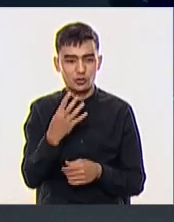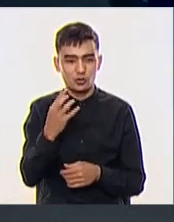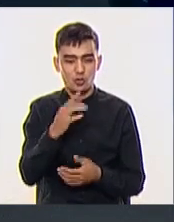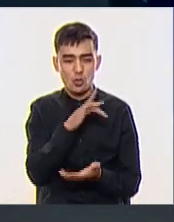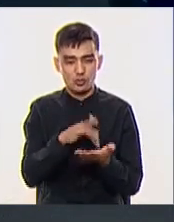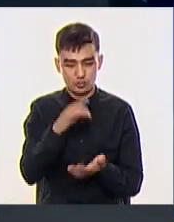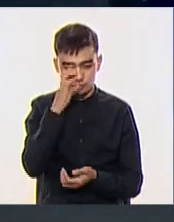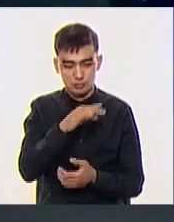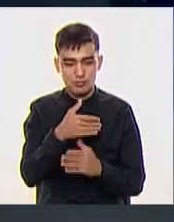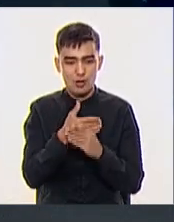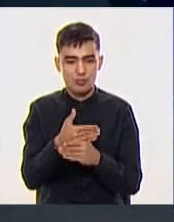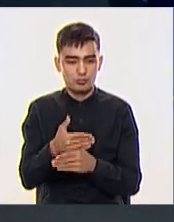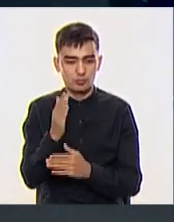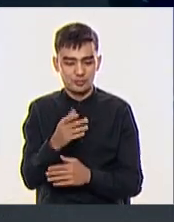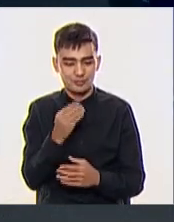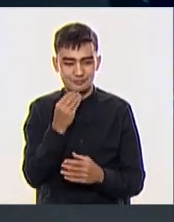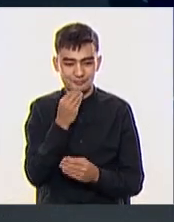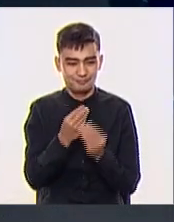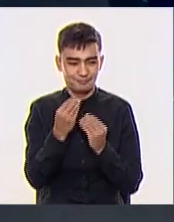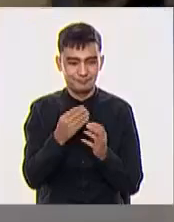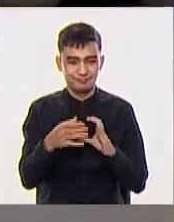получат помощь в виде продуктовых наборов.